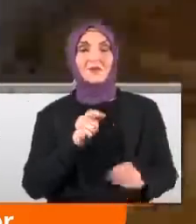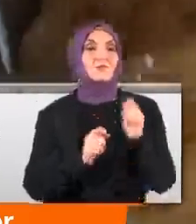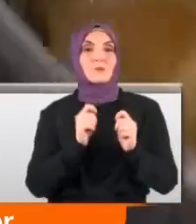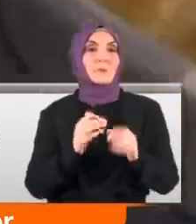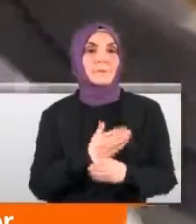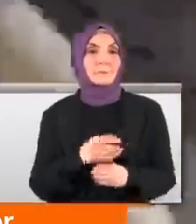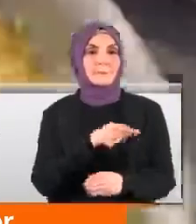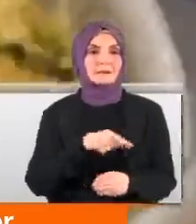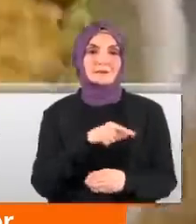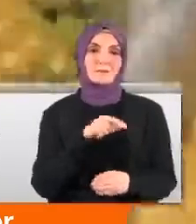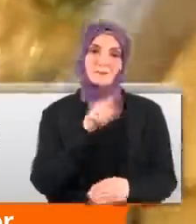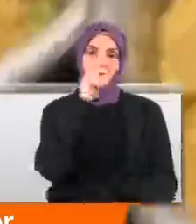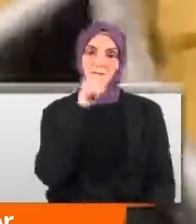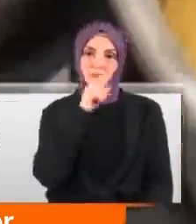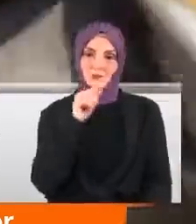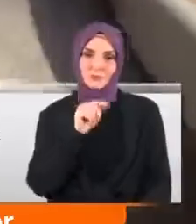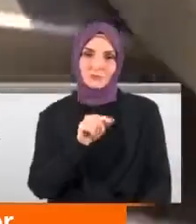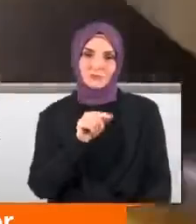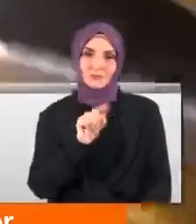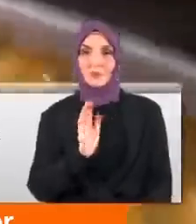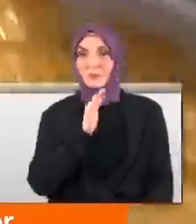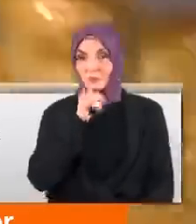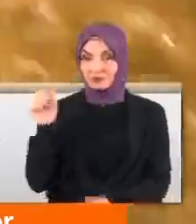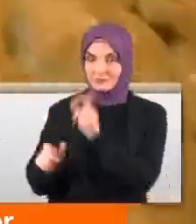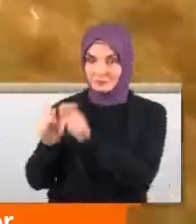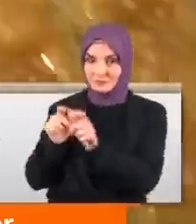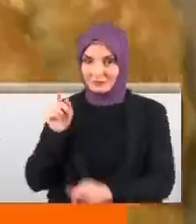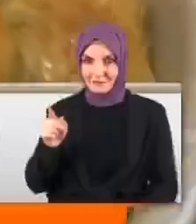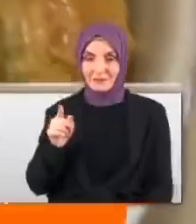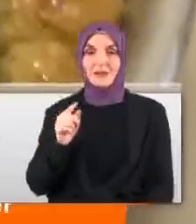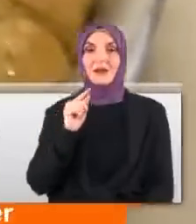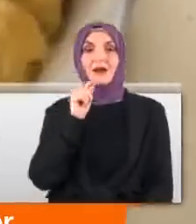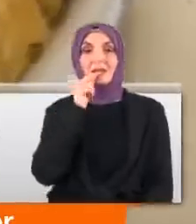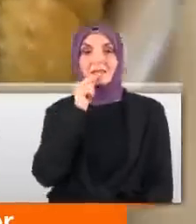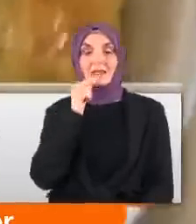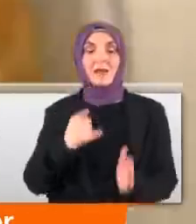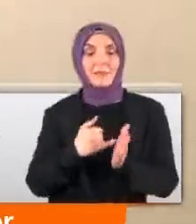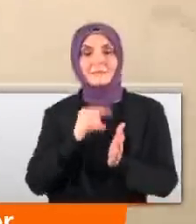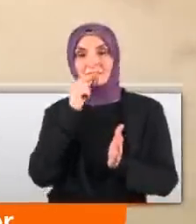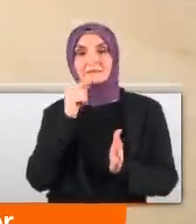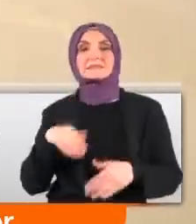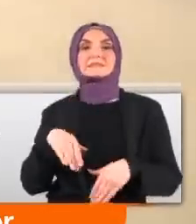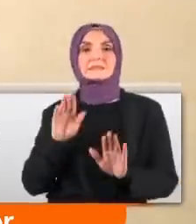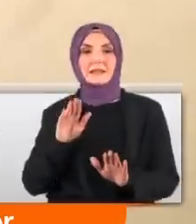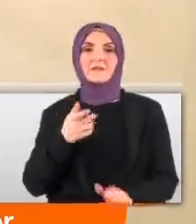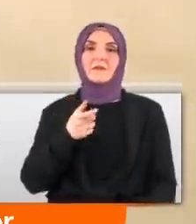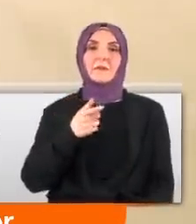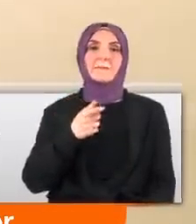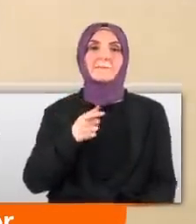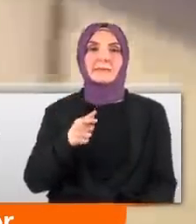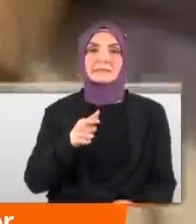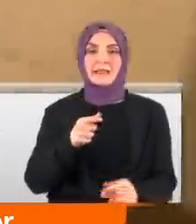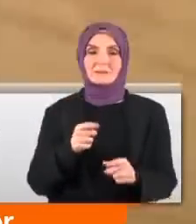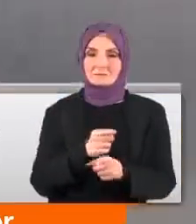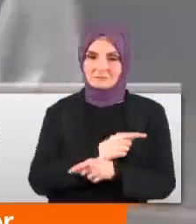gizli. İşin ehilleri Antep fıstığı yerine yer fıstığı ve bezelye, tereyağı yerine de margarin ya da ayçiçek yağı